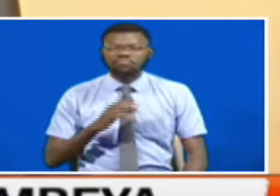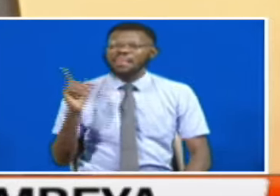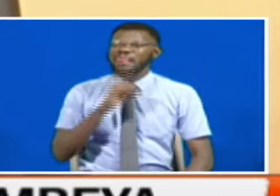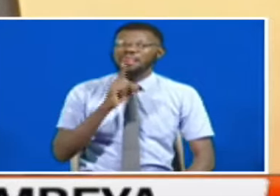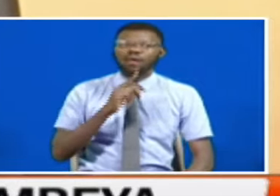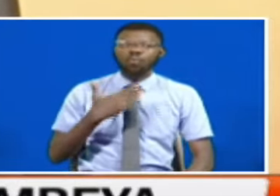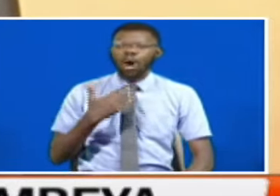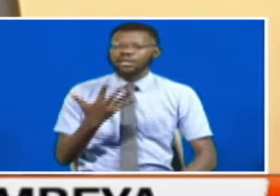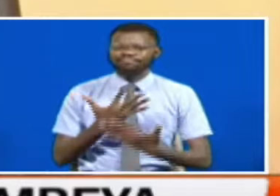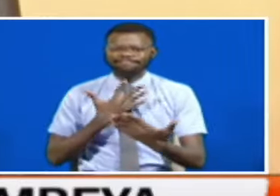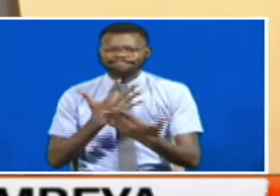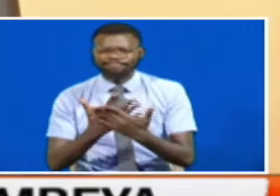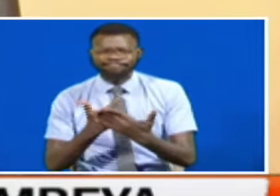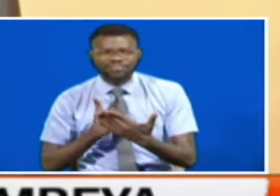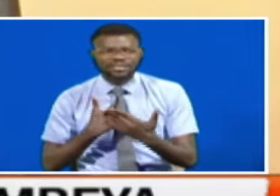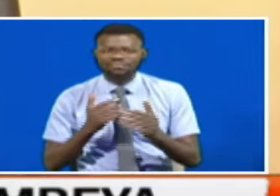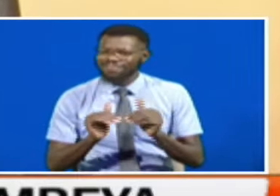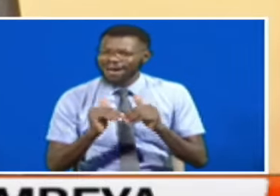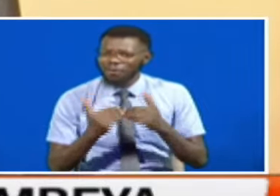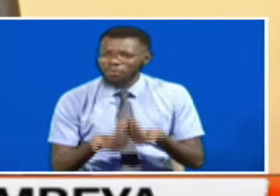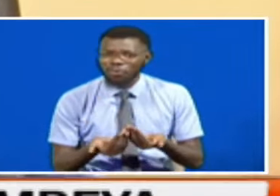tunaenda kwa cabinet. So what?